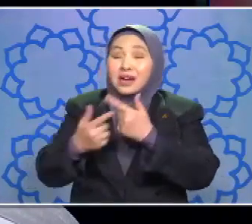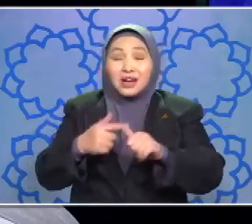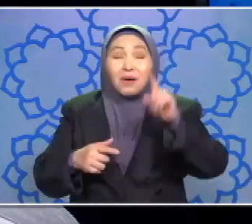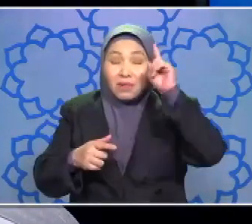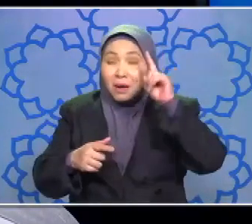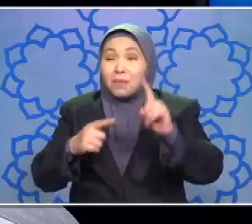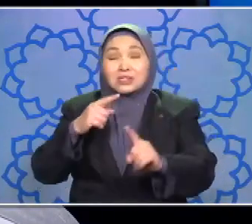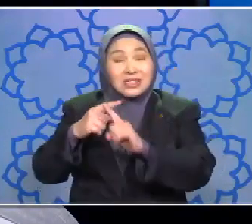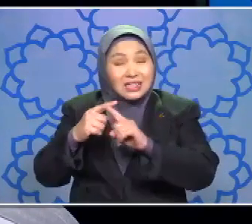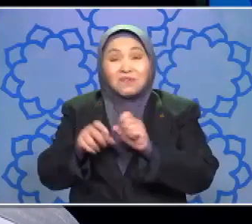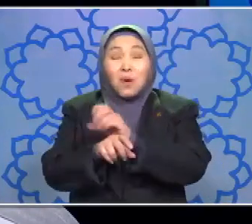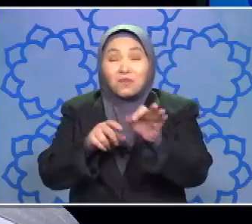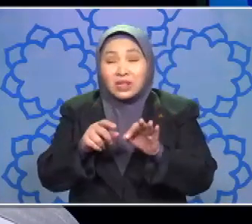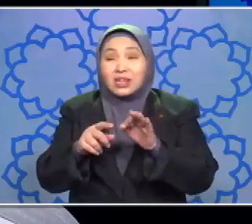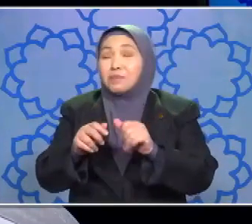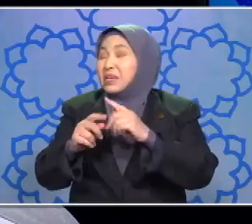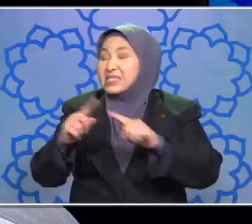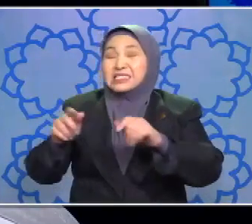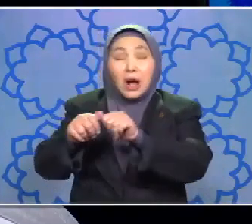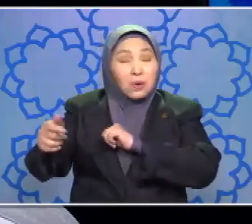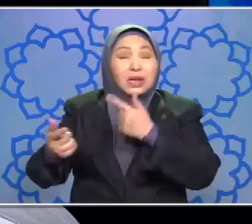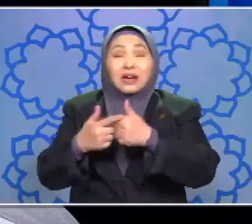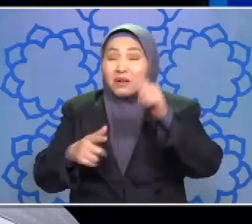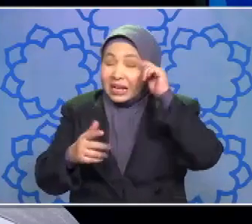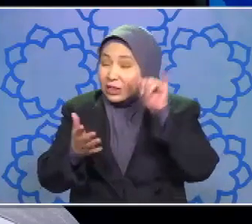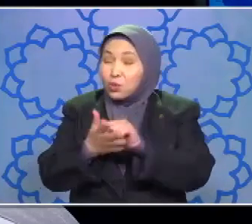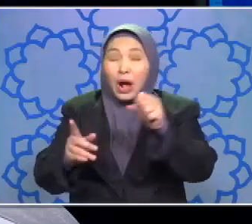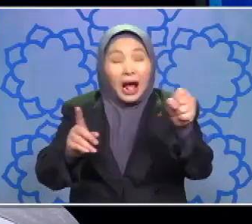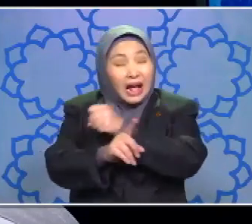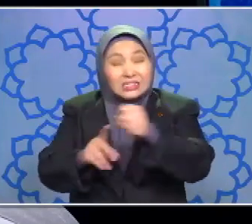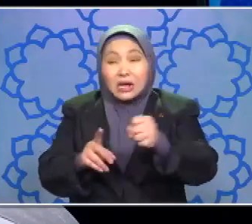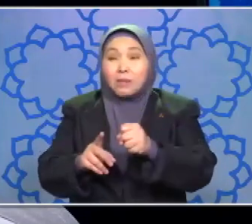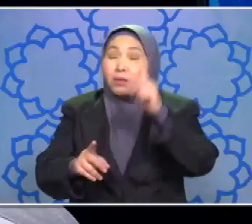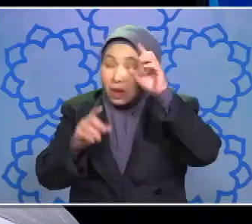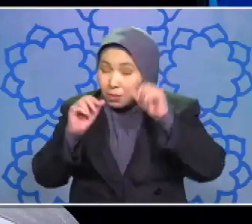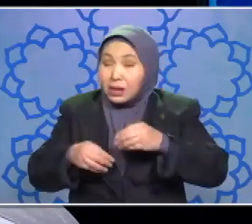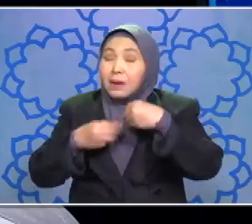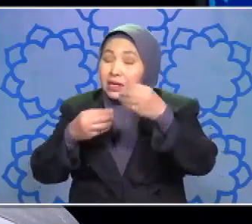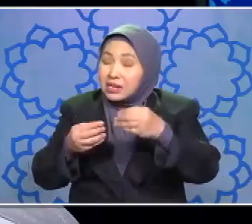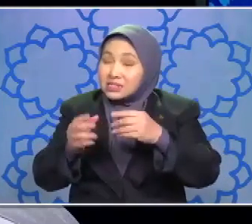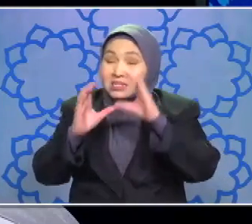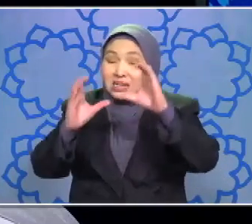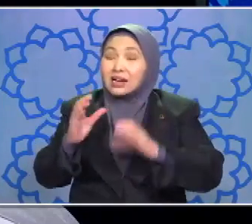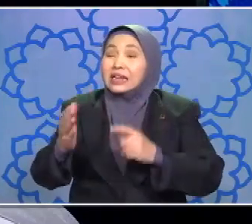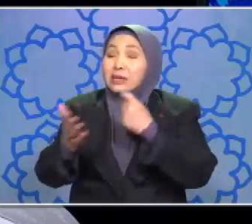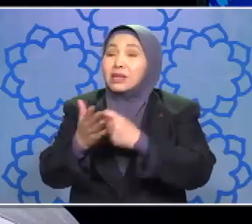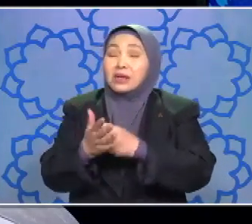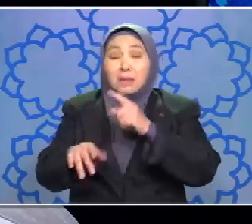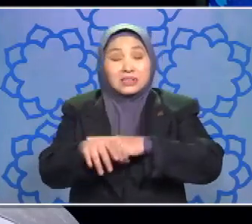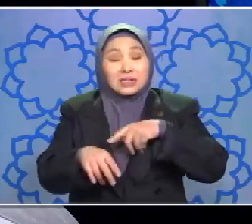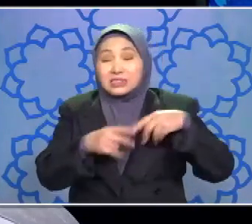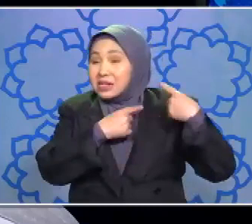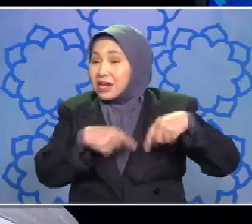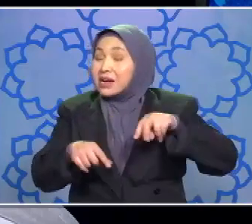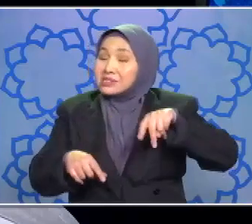positif dalam COVID ini, maka itu adalah azab daripada Allah. Allah boleh bagi secara tiba-tiba ataupun ketika berjalan, ya,